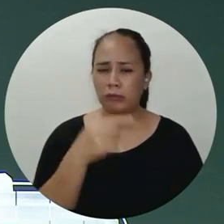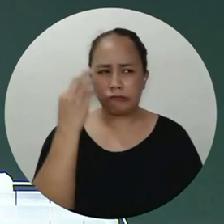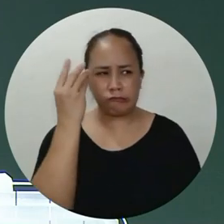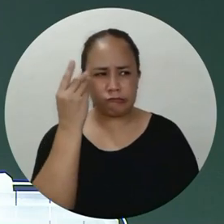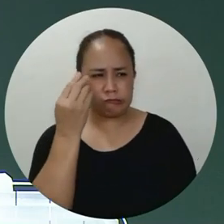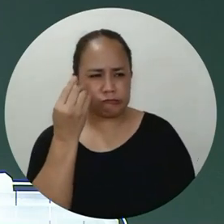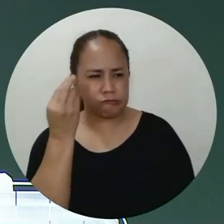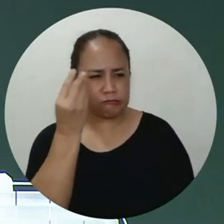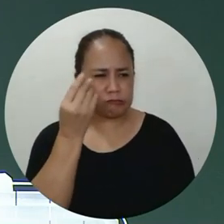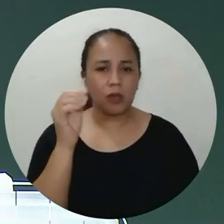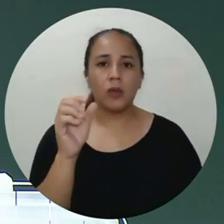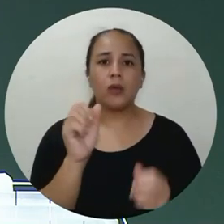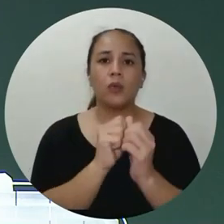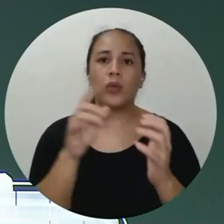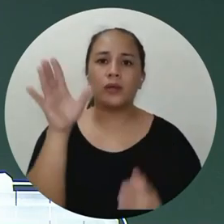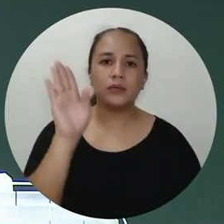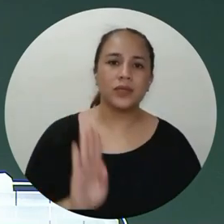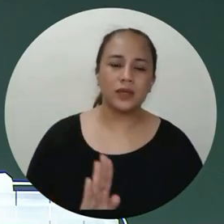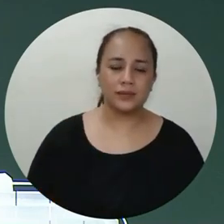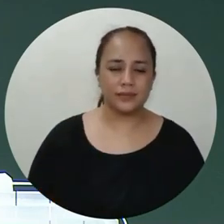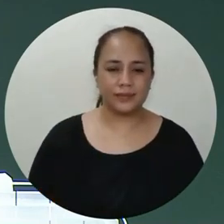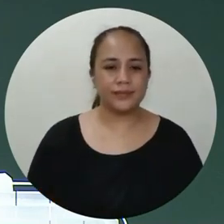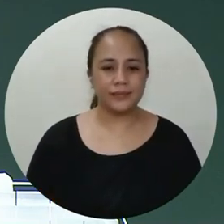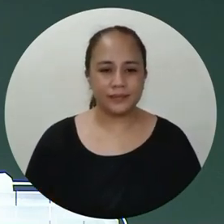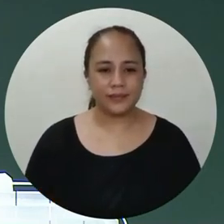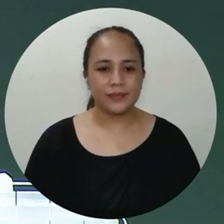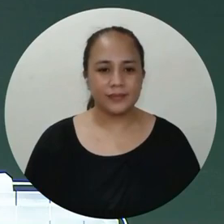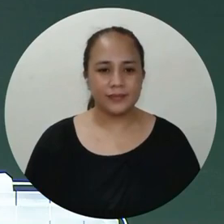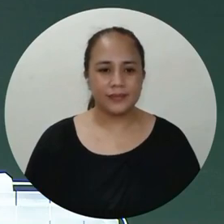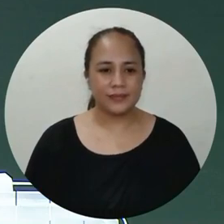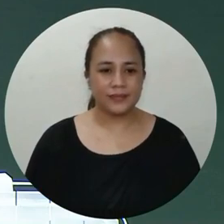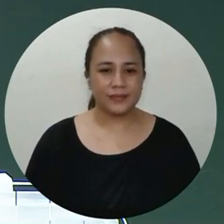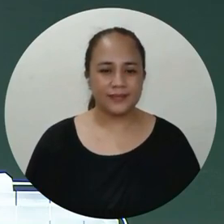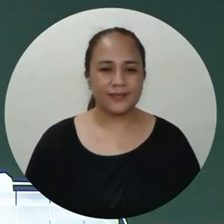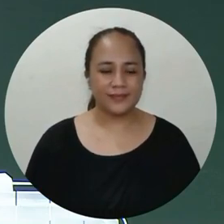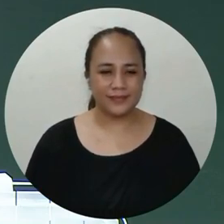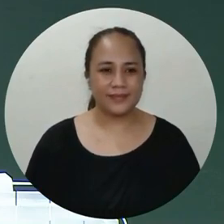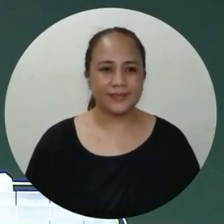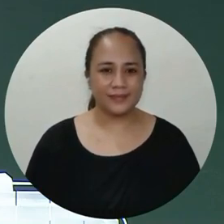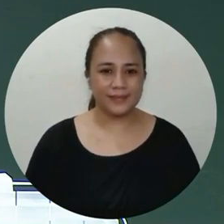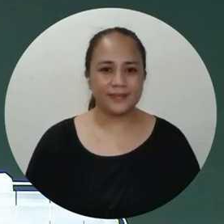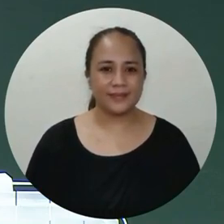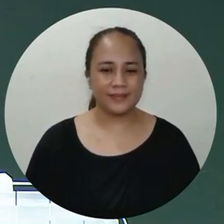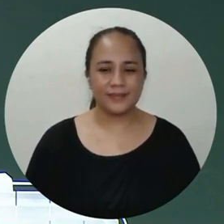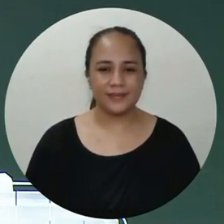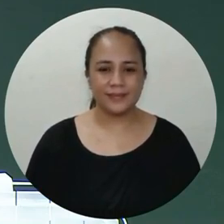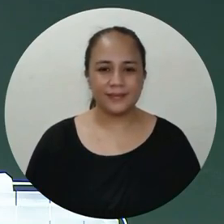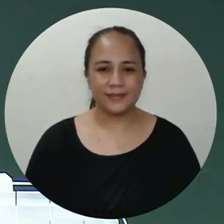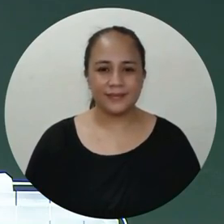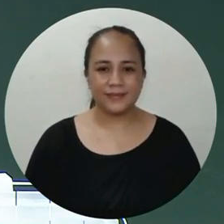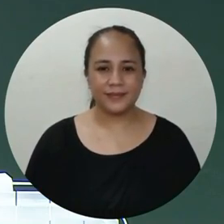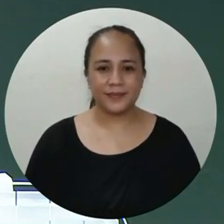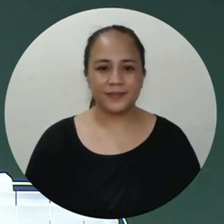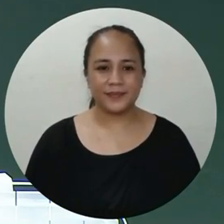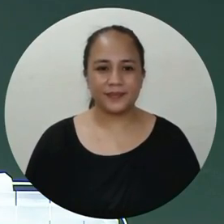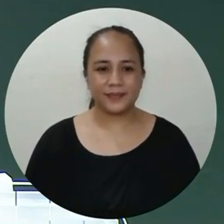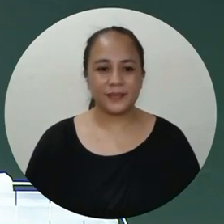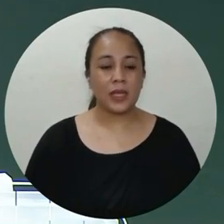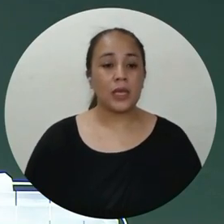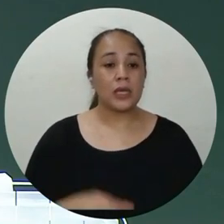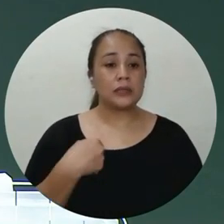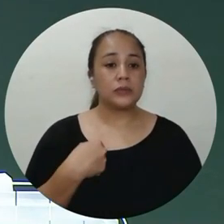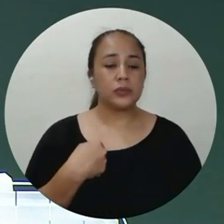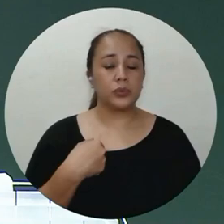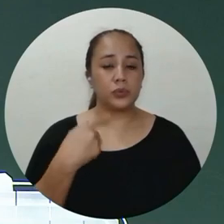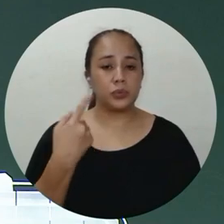여러분 다윗이 골리앗 앞에 나갈 때 말이죠. 골리앗의 키가 2m90이요. 어마어마한 거인이잖아요. So when David went before